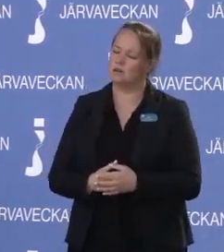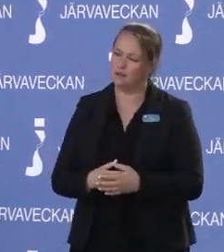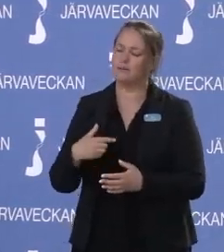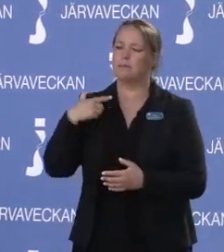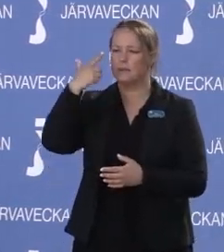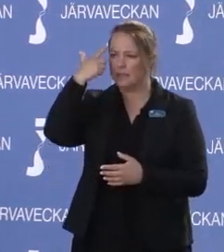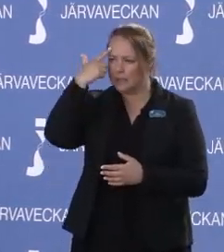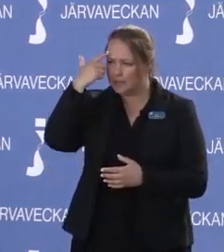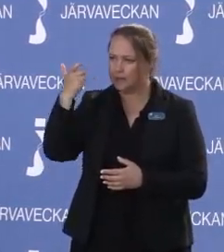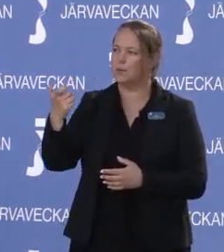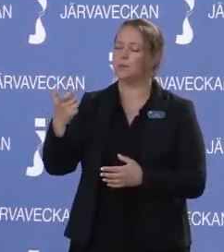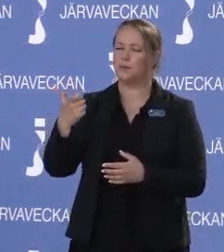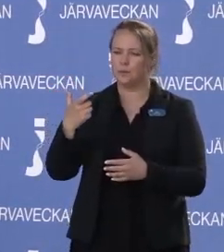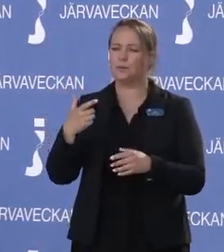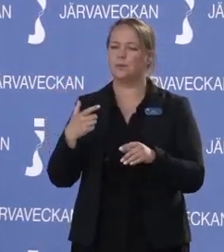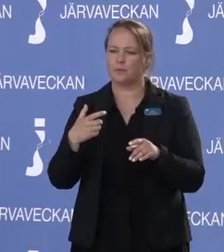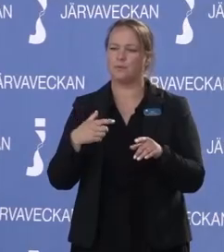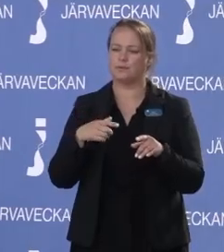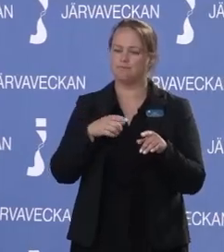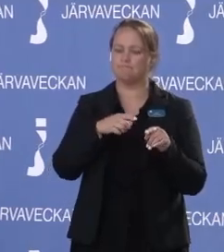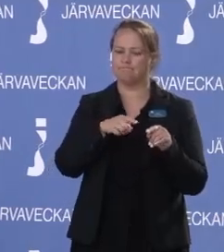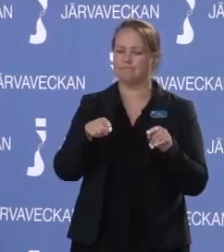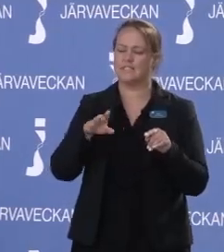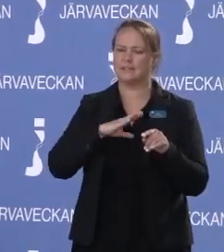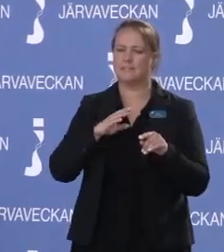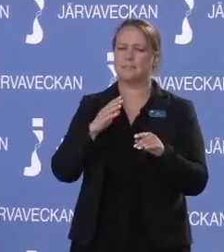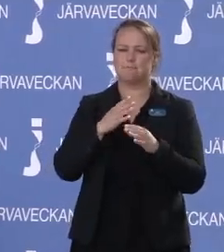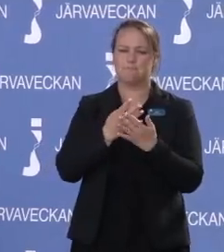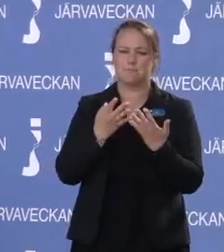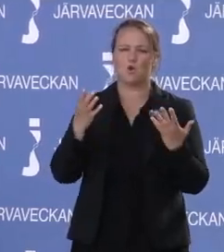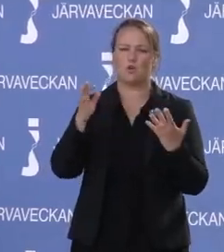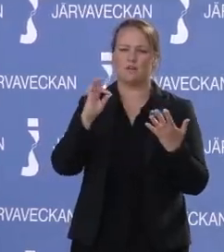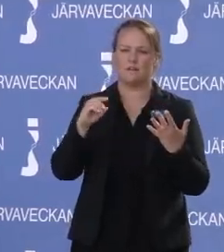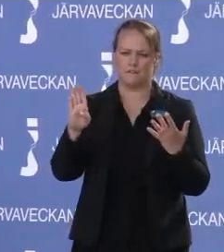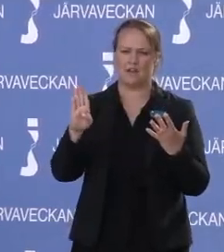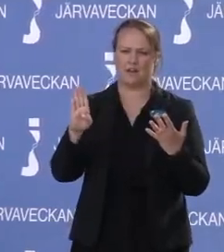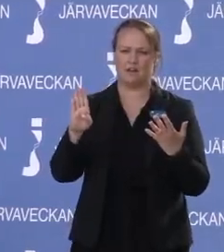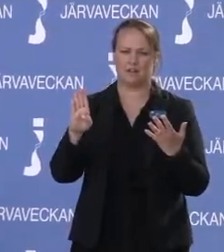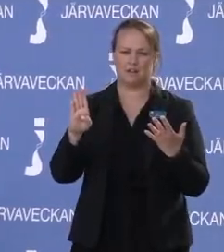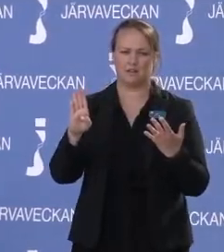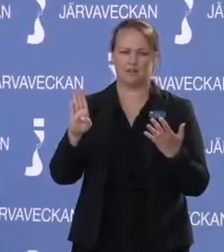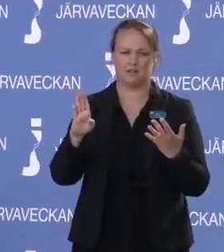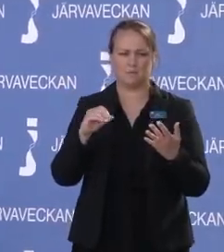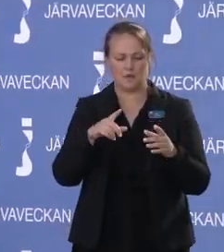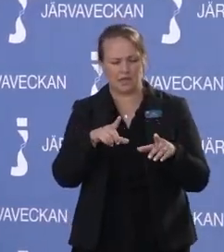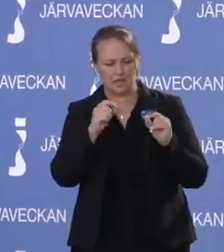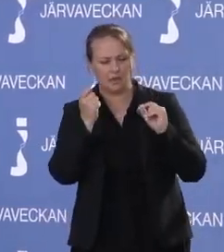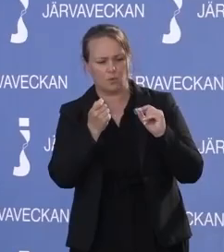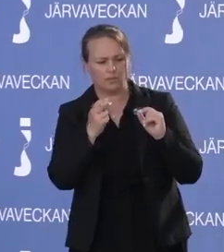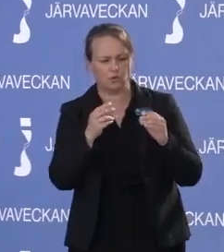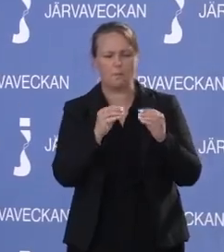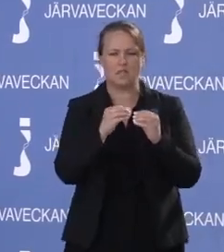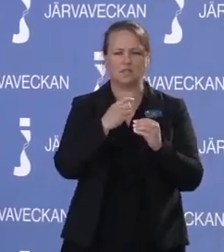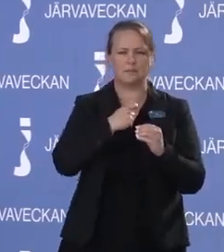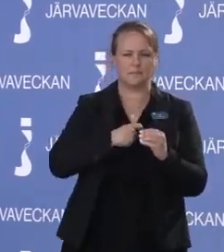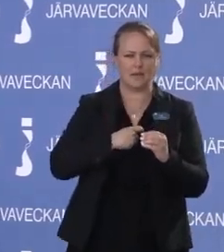man hittar en väldig mångfald. Man hittar någonting som passar en, som tilltalar en. Man hittar också någonting